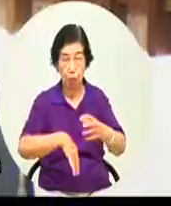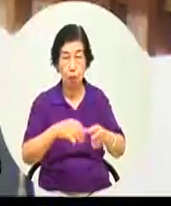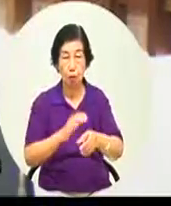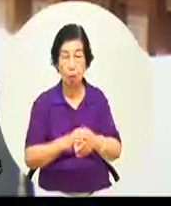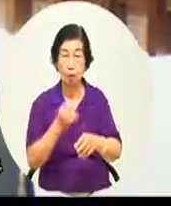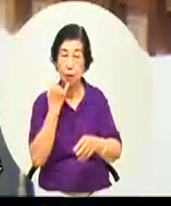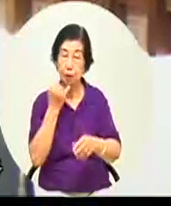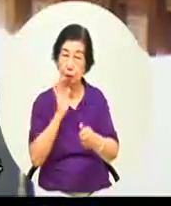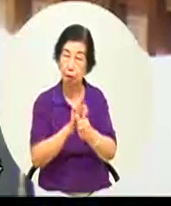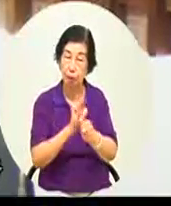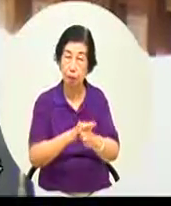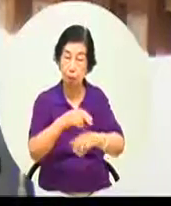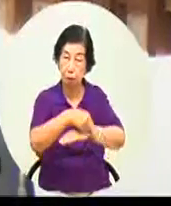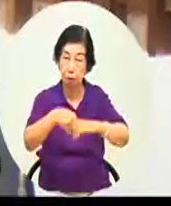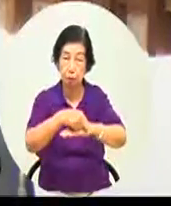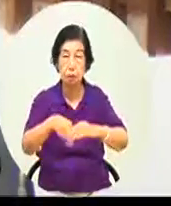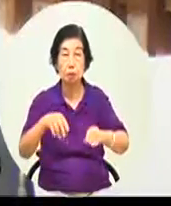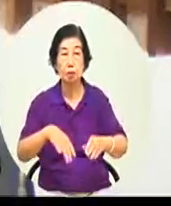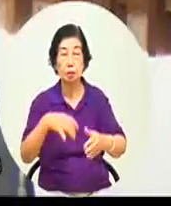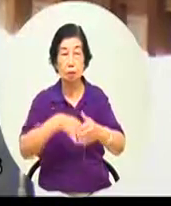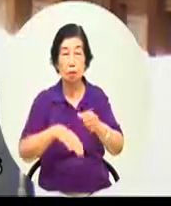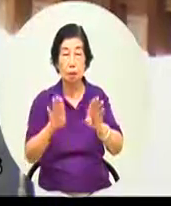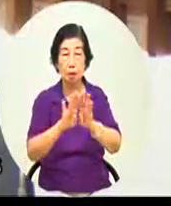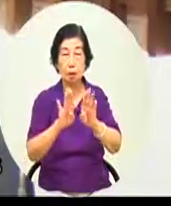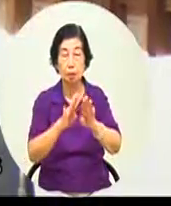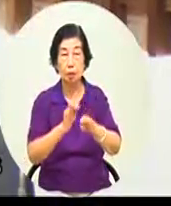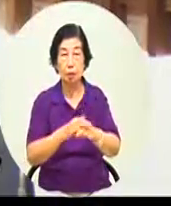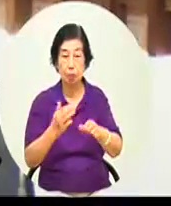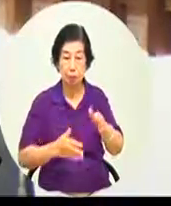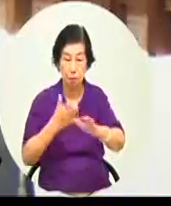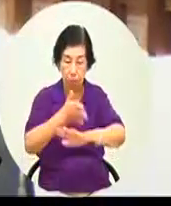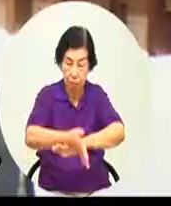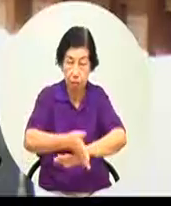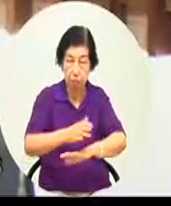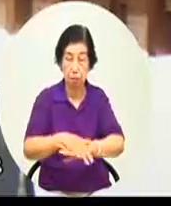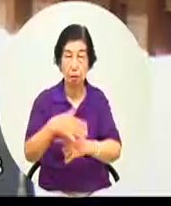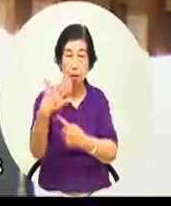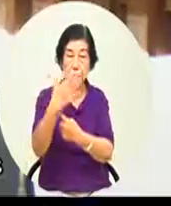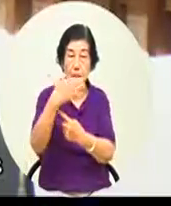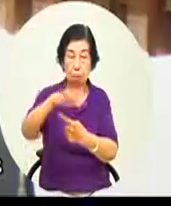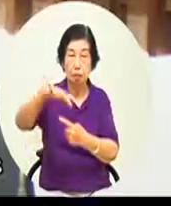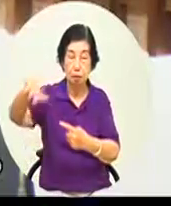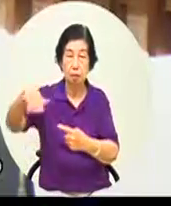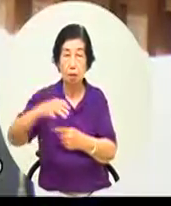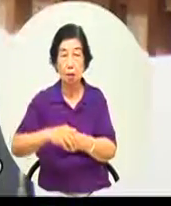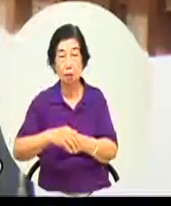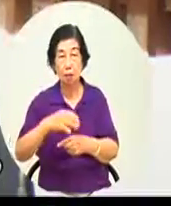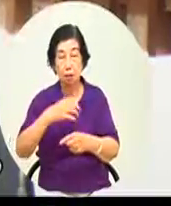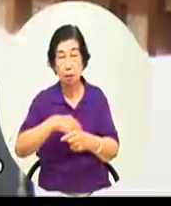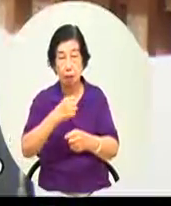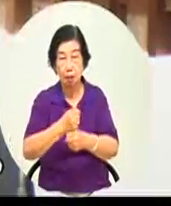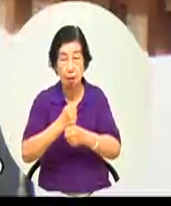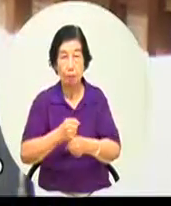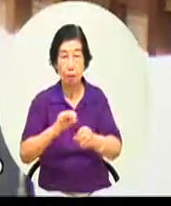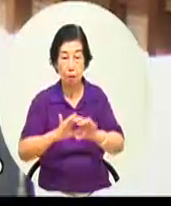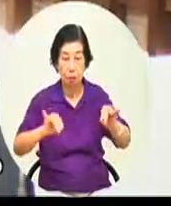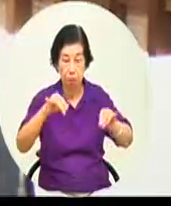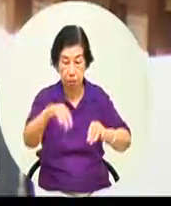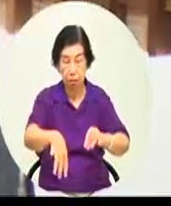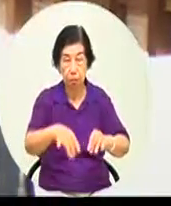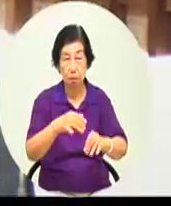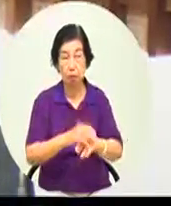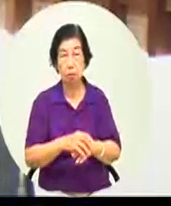到。内门的时阵呢，会当经过咱基山区的伊他妈地区啦，哈，啊，会当哈对遐来